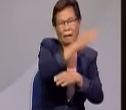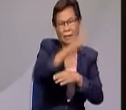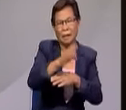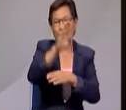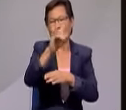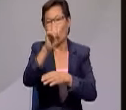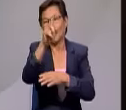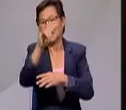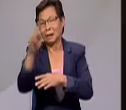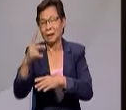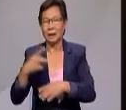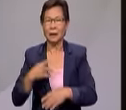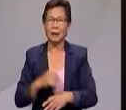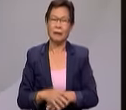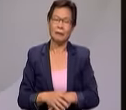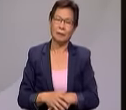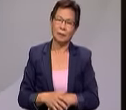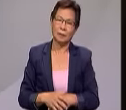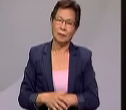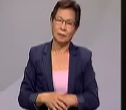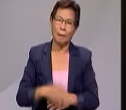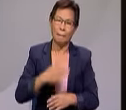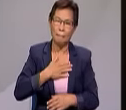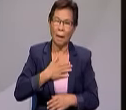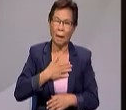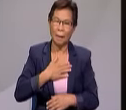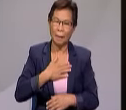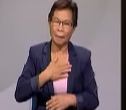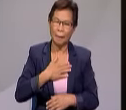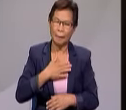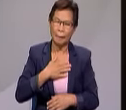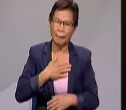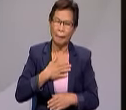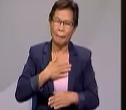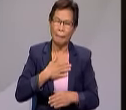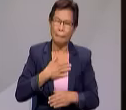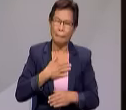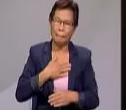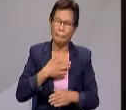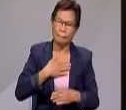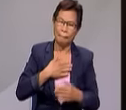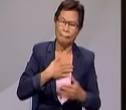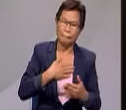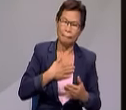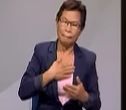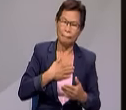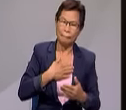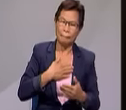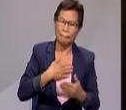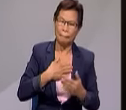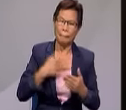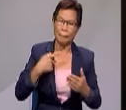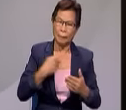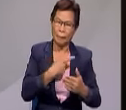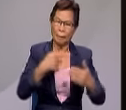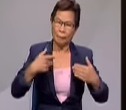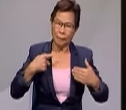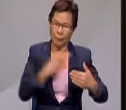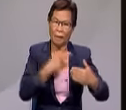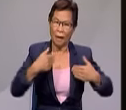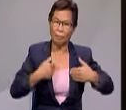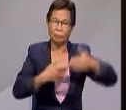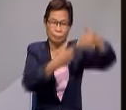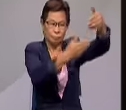dan kami ada MyGAP. MyGAP is Malaysian Good Aquaculture Practice. So salah